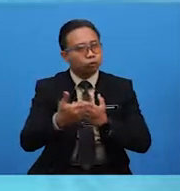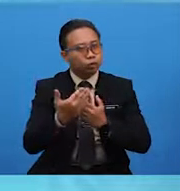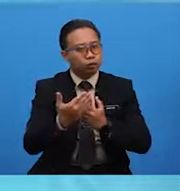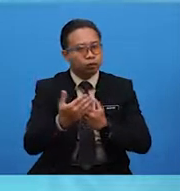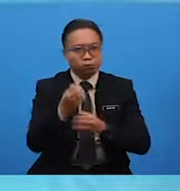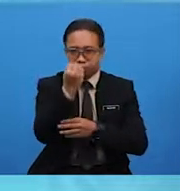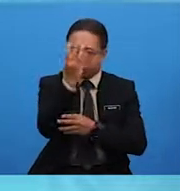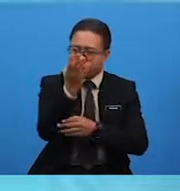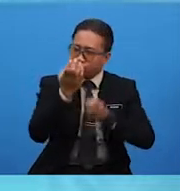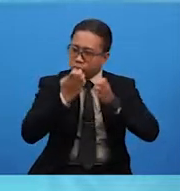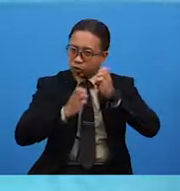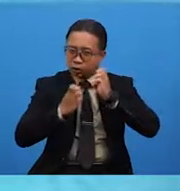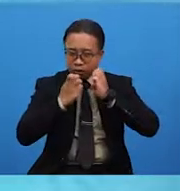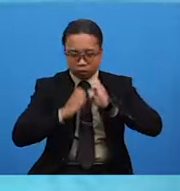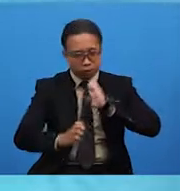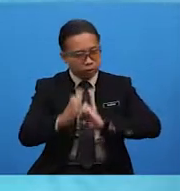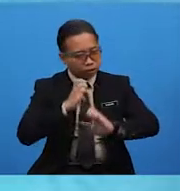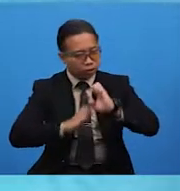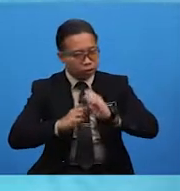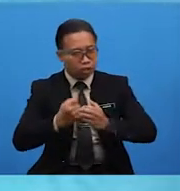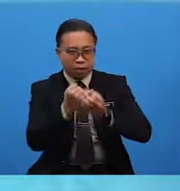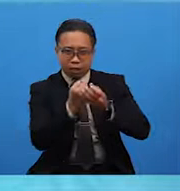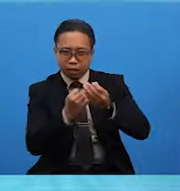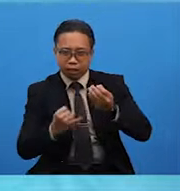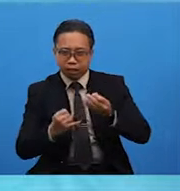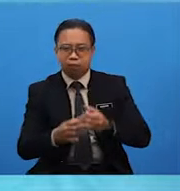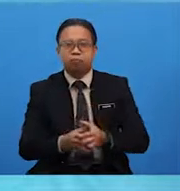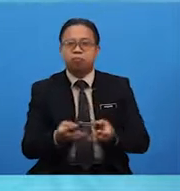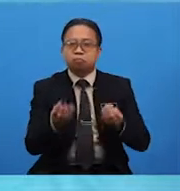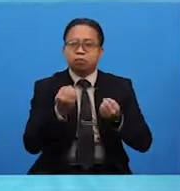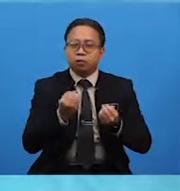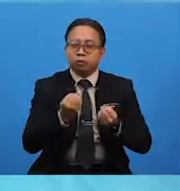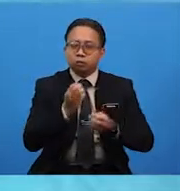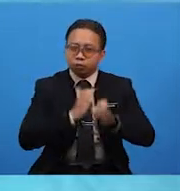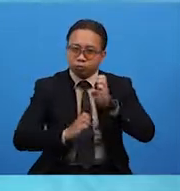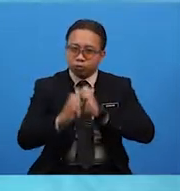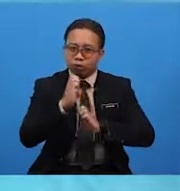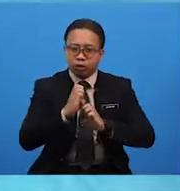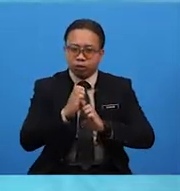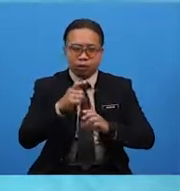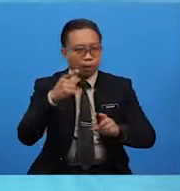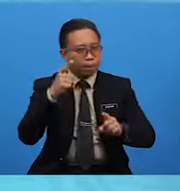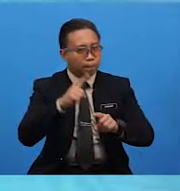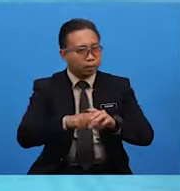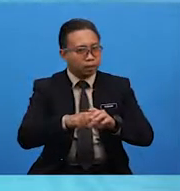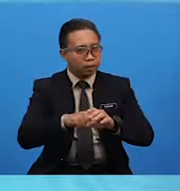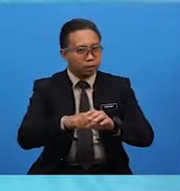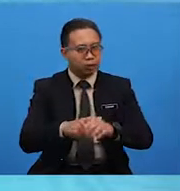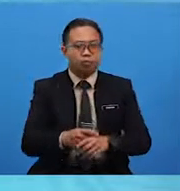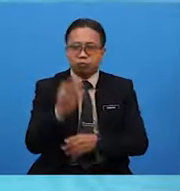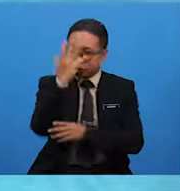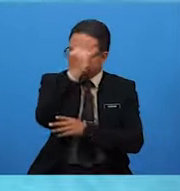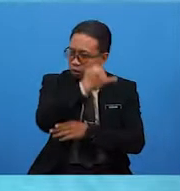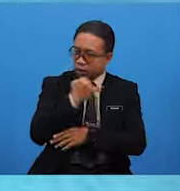diolah secara ekspresif melahirkan Luahan perasaan seperti apresiasi kepada keindahan